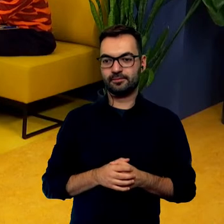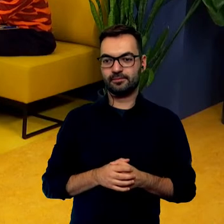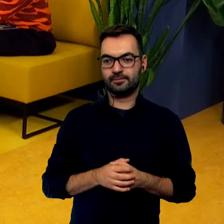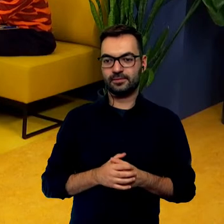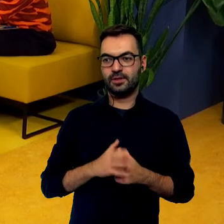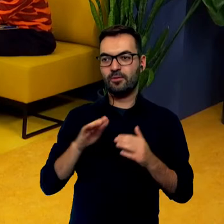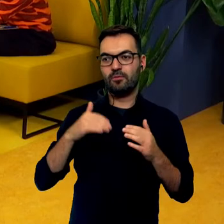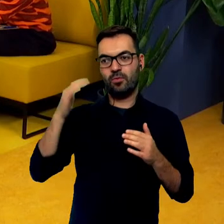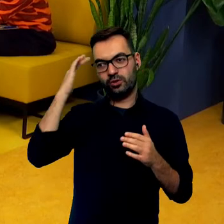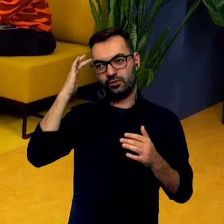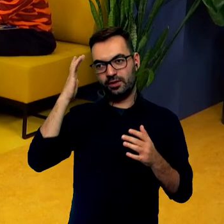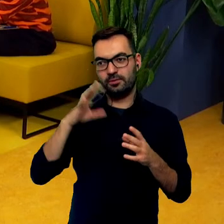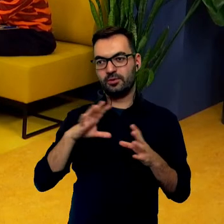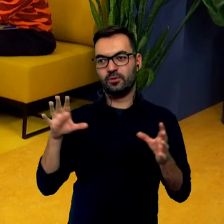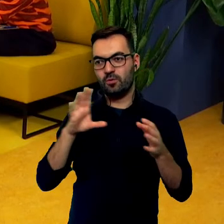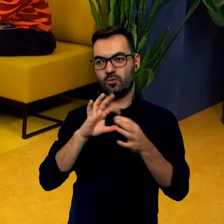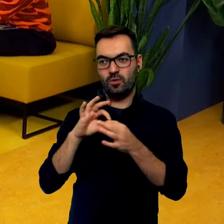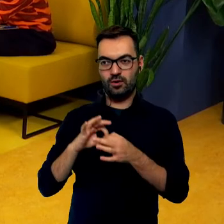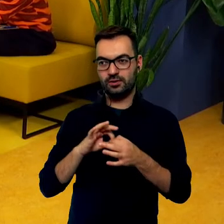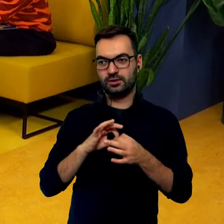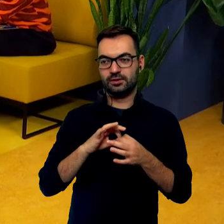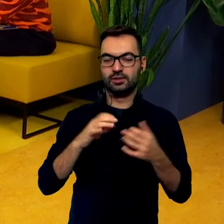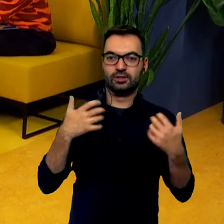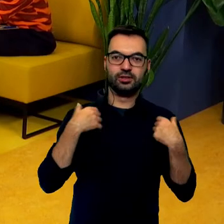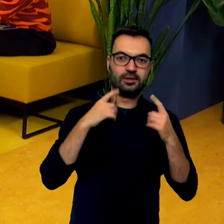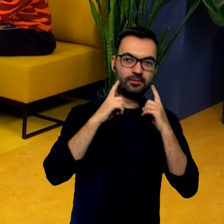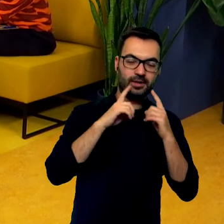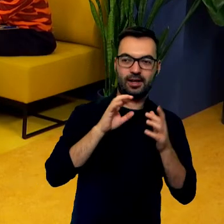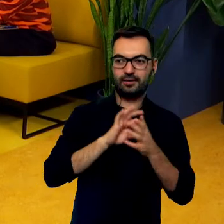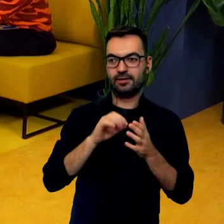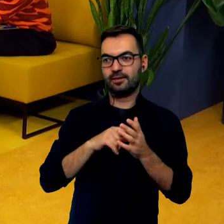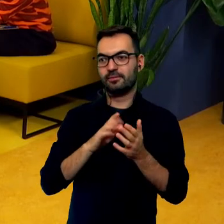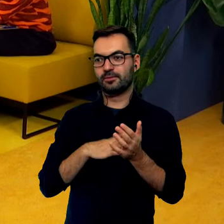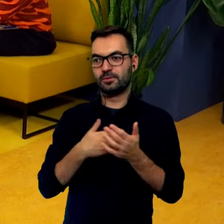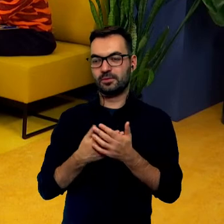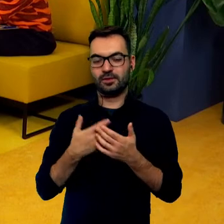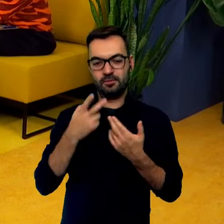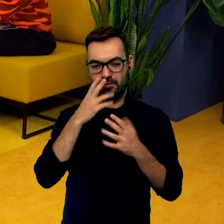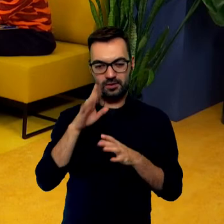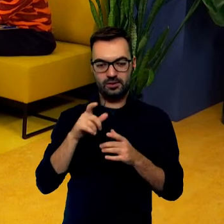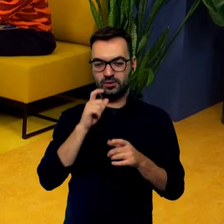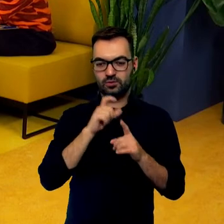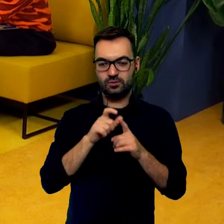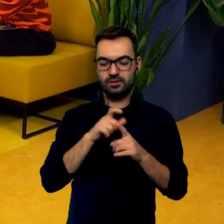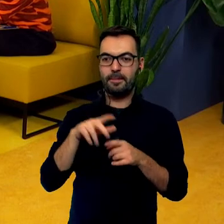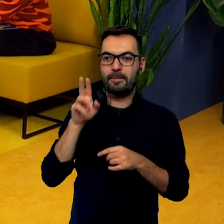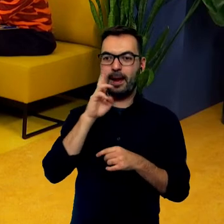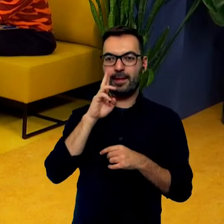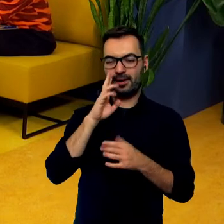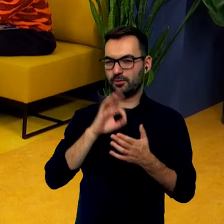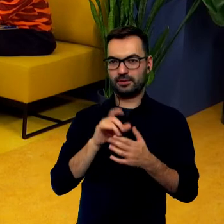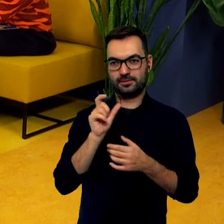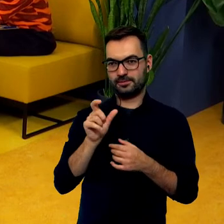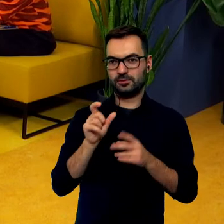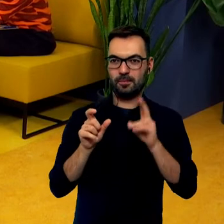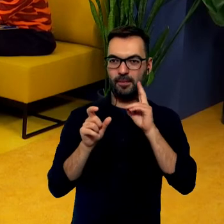a podświadomość łączy niektóre słowa z życia realnego, tak się akurat ten przykład, który podałem, akurat słowo mama gdzieś